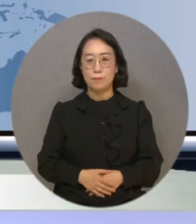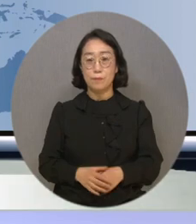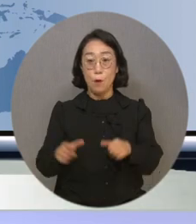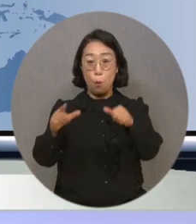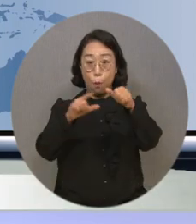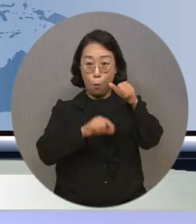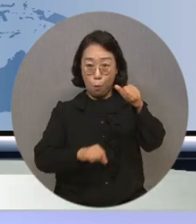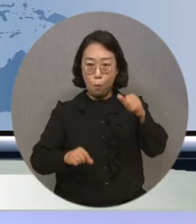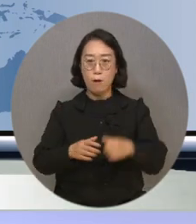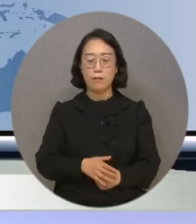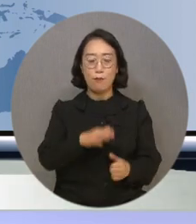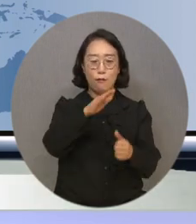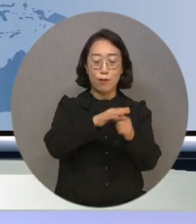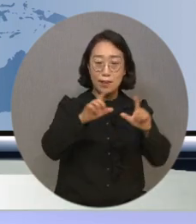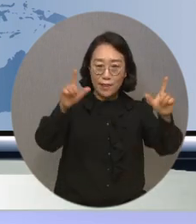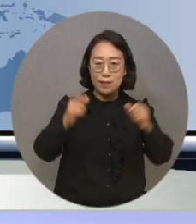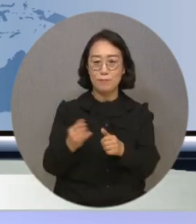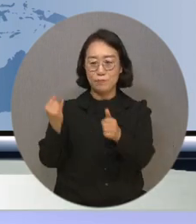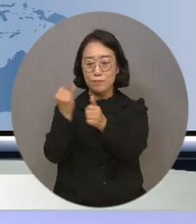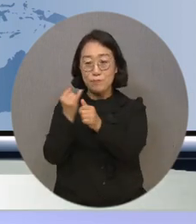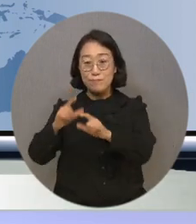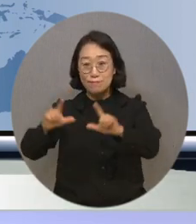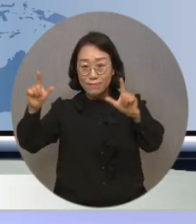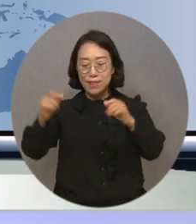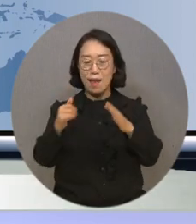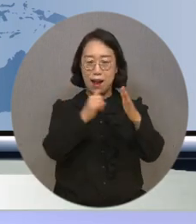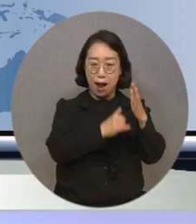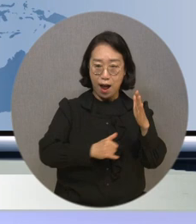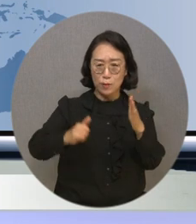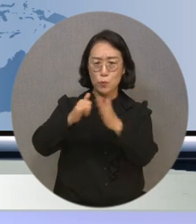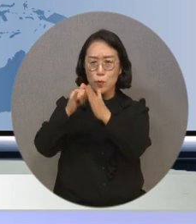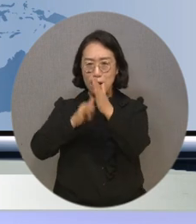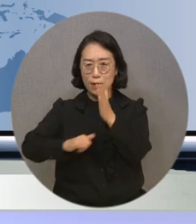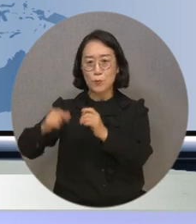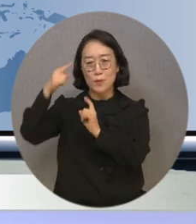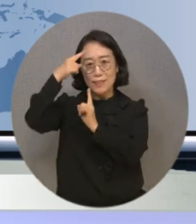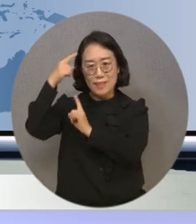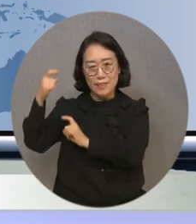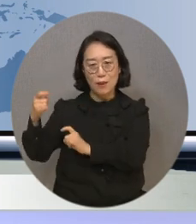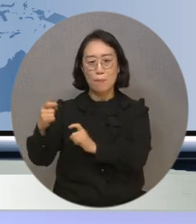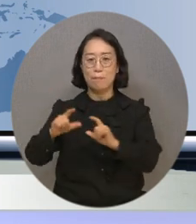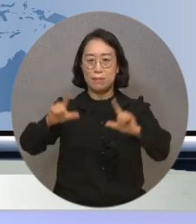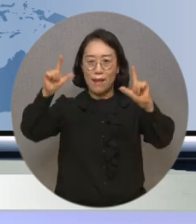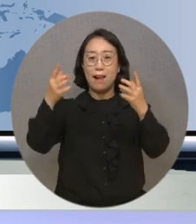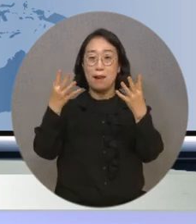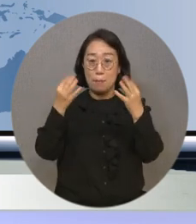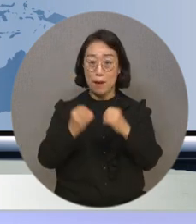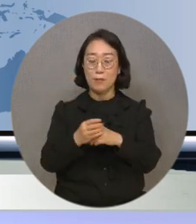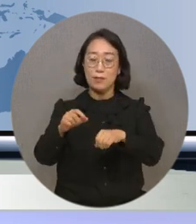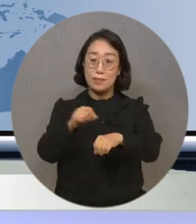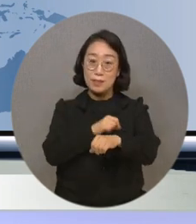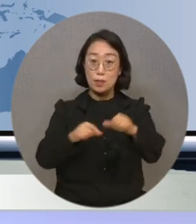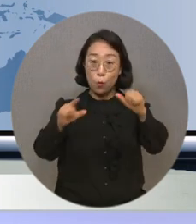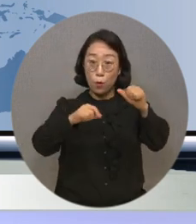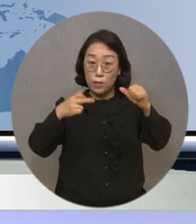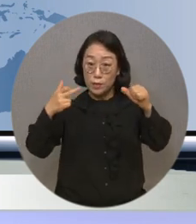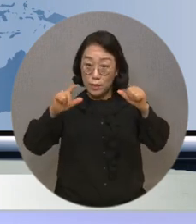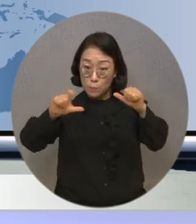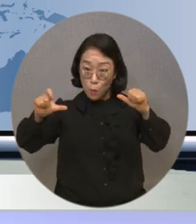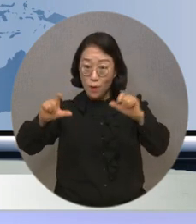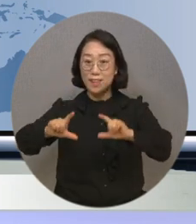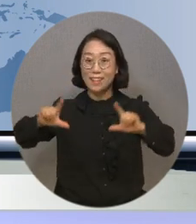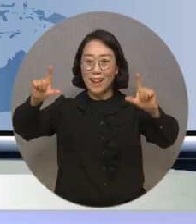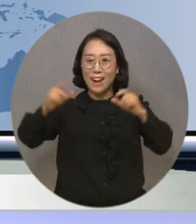5월은 어린이날부터 부부의 날까지 가족과 관련된 날들이 참 많이 있습니다 특히 5월 15일은